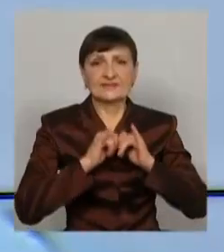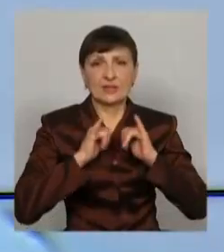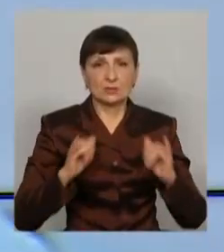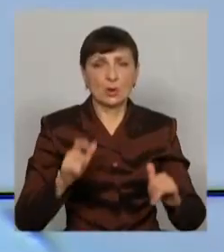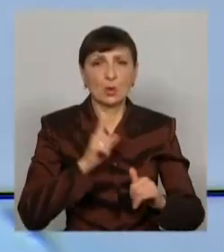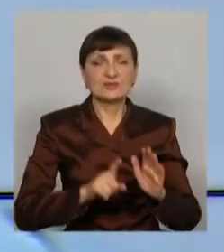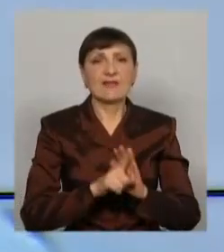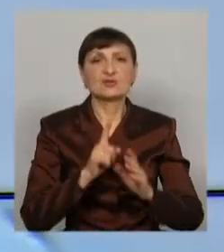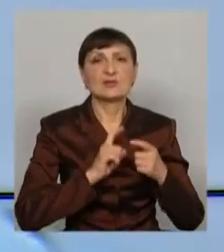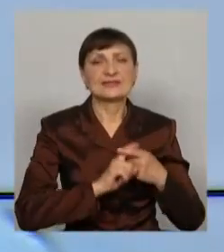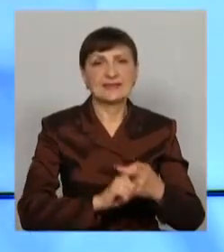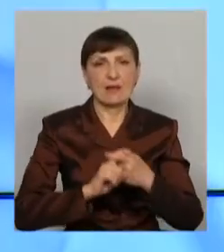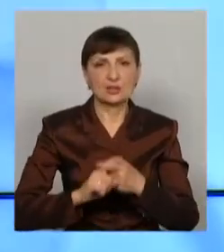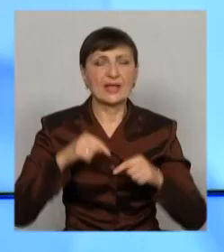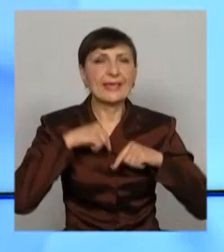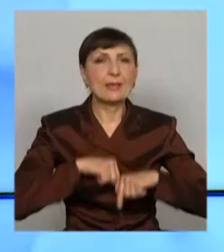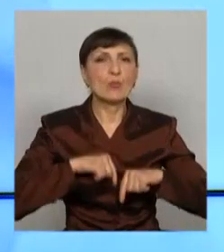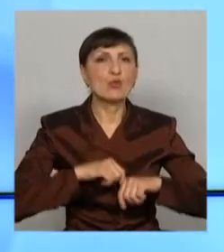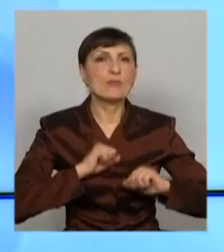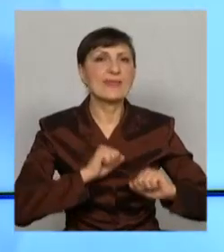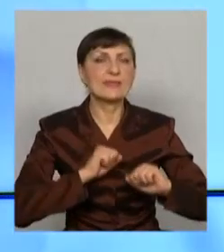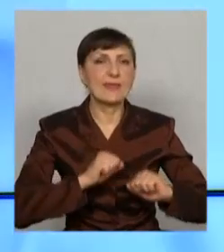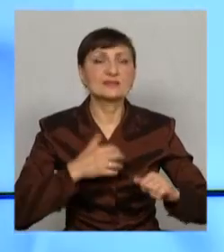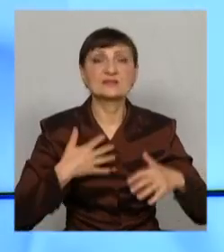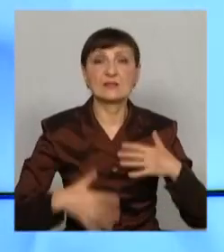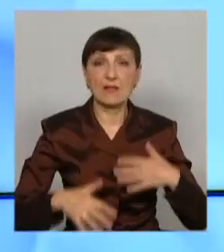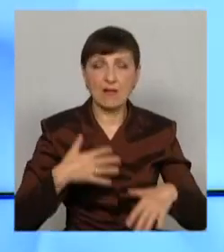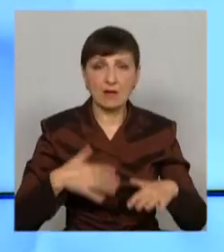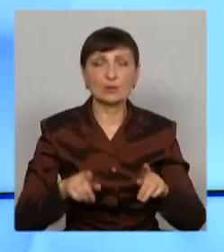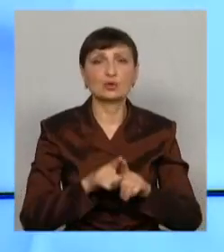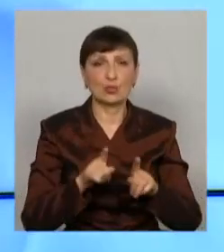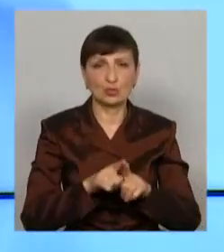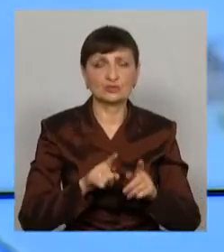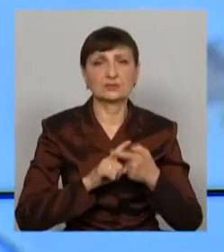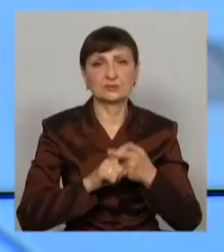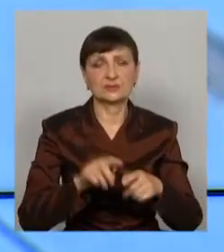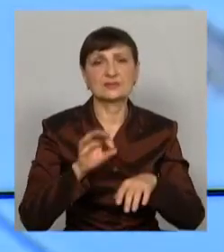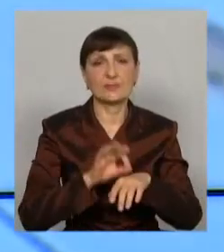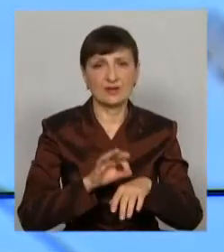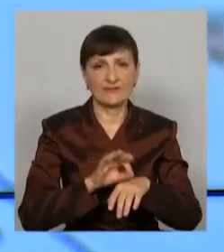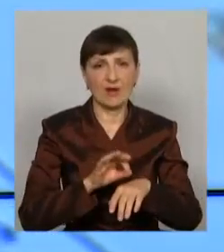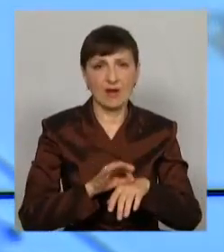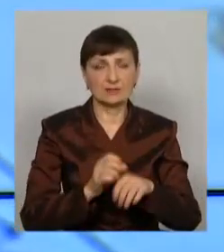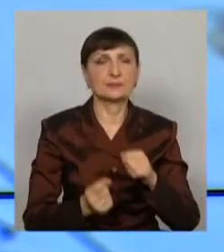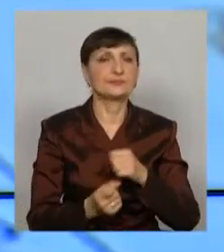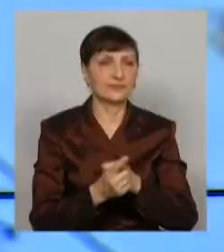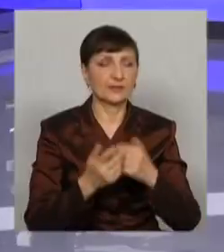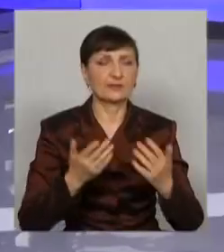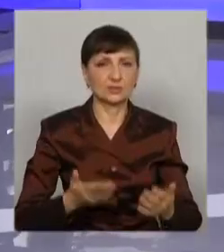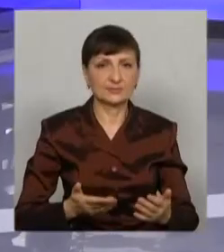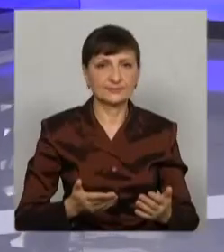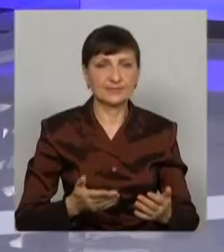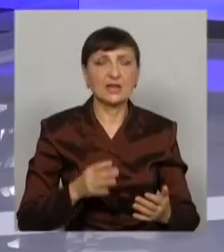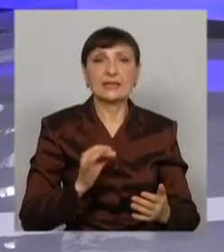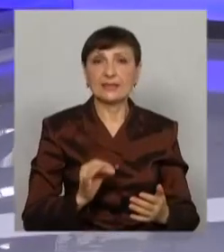начали заражаться. Ослабленный иммунитет, вирус через ослабленный иммунитет поражает орган и также вызывает заболевание.